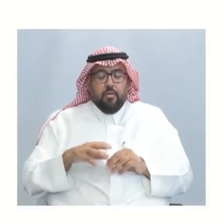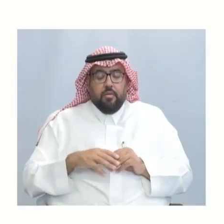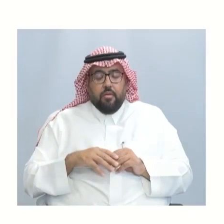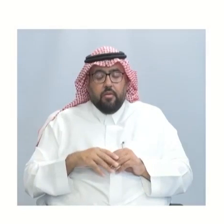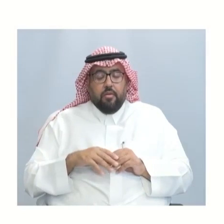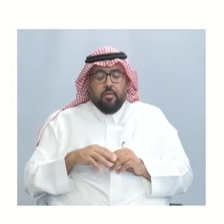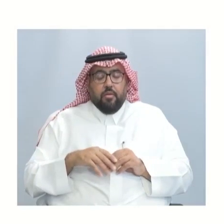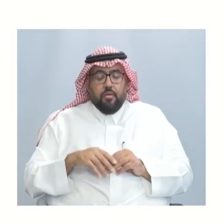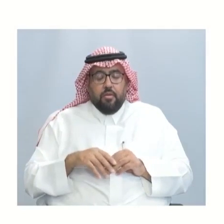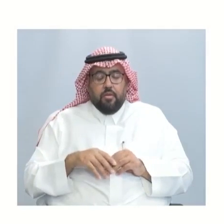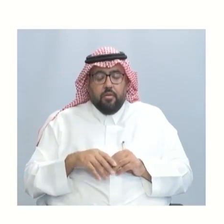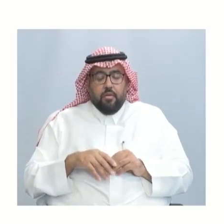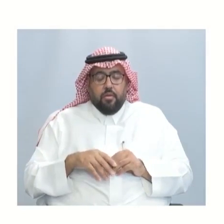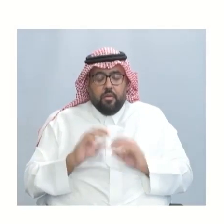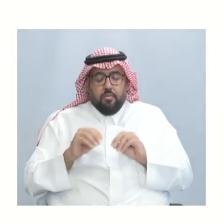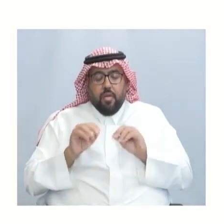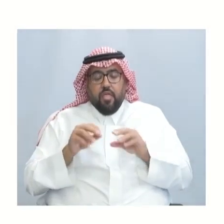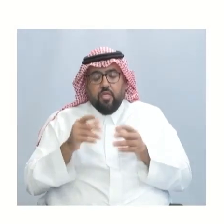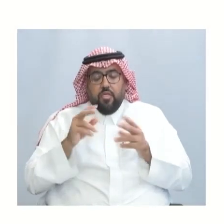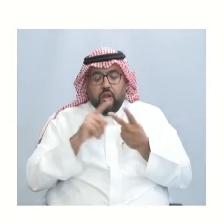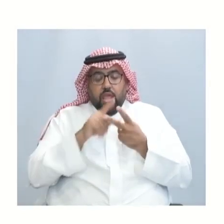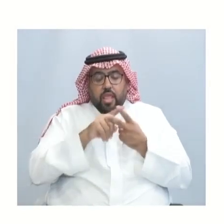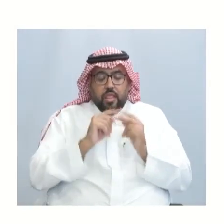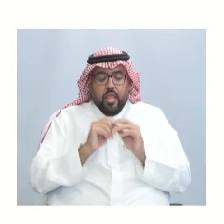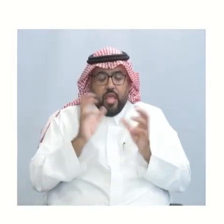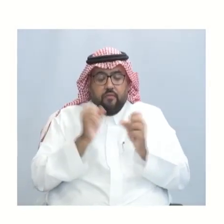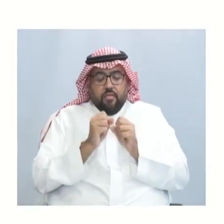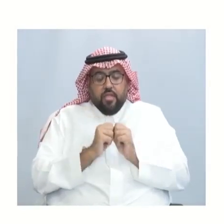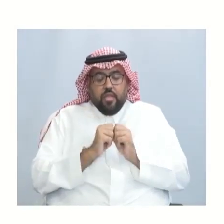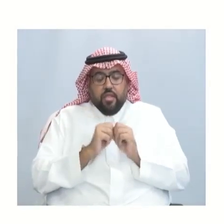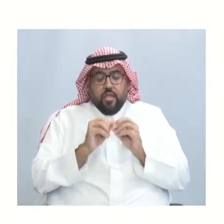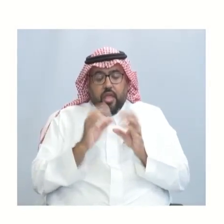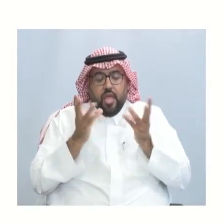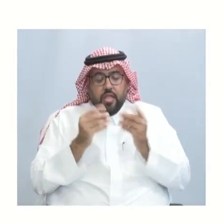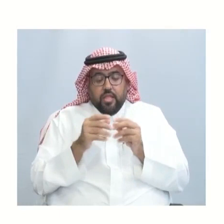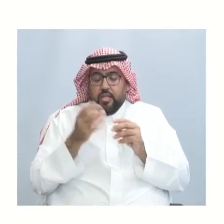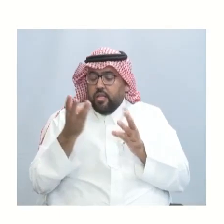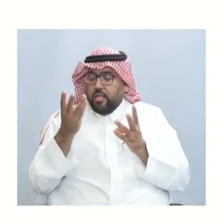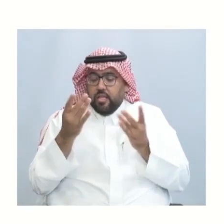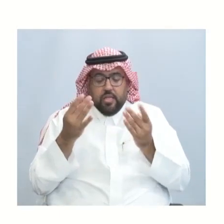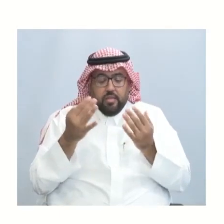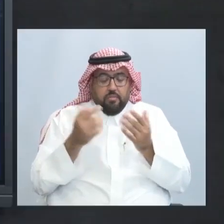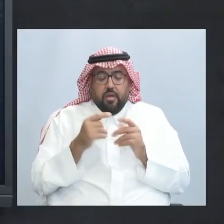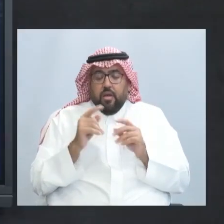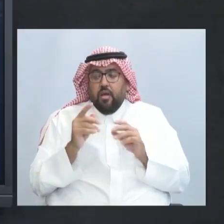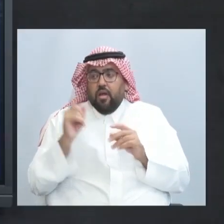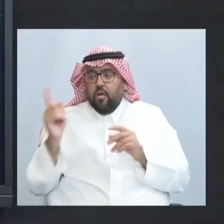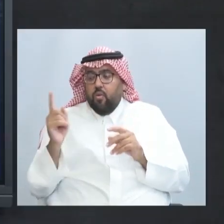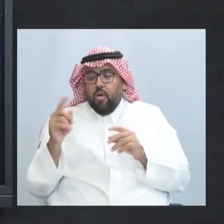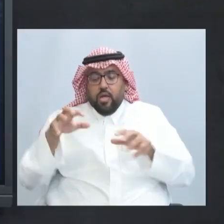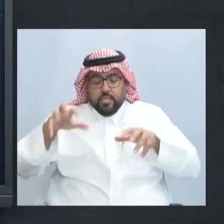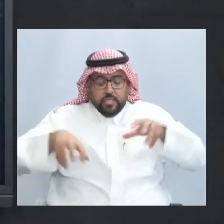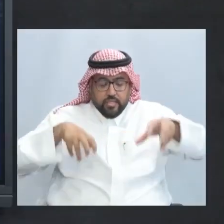رتب احاديه الحافر وثنائيه الحافر والتي تختلف عن بعضهما في عدد الاصابع الفردي في احاديه